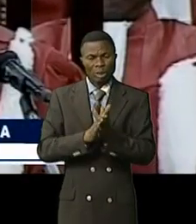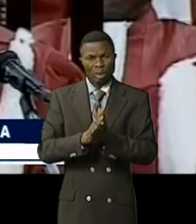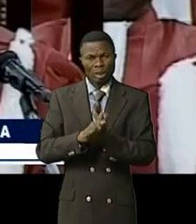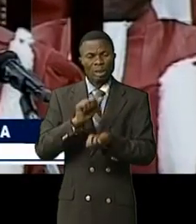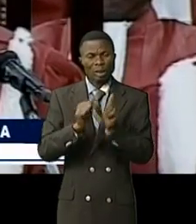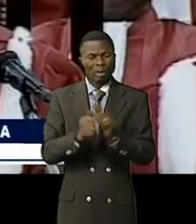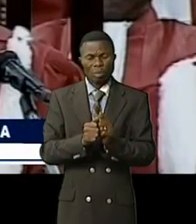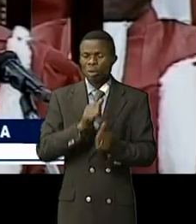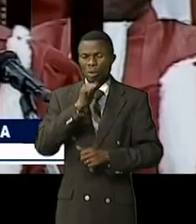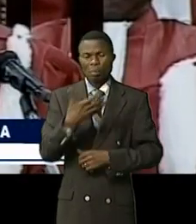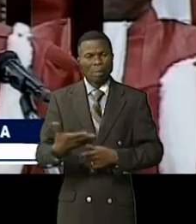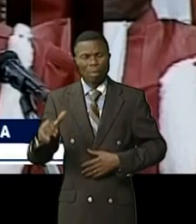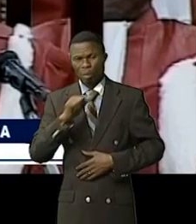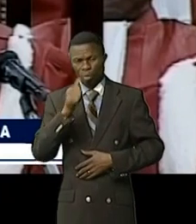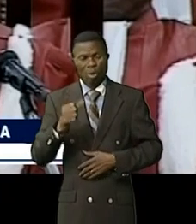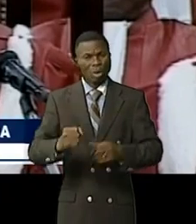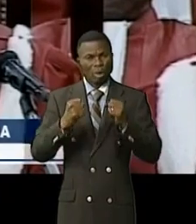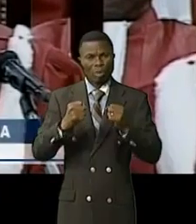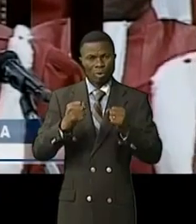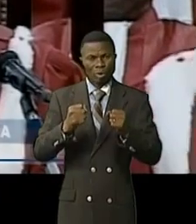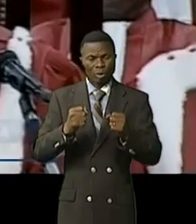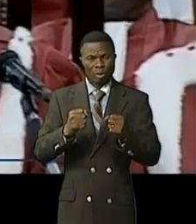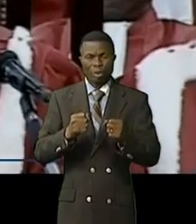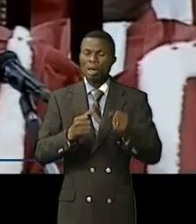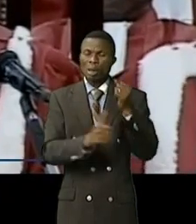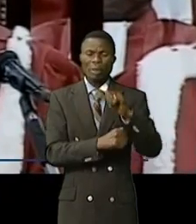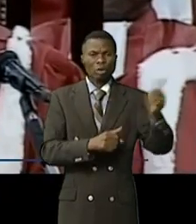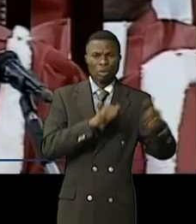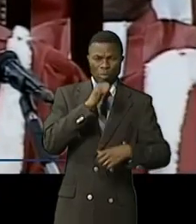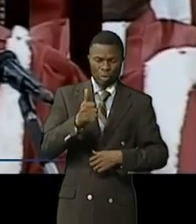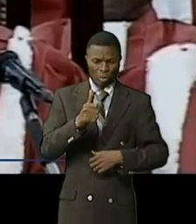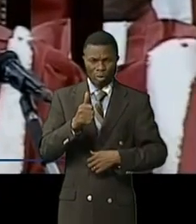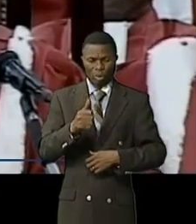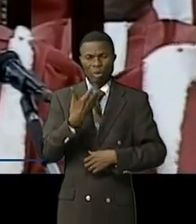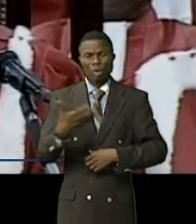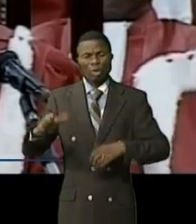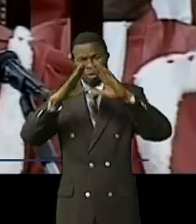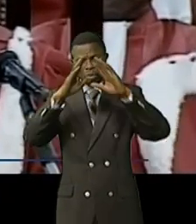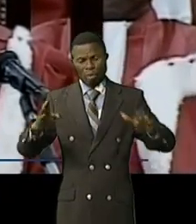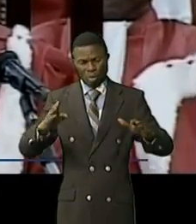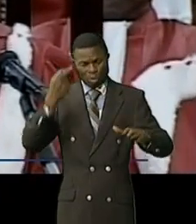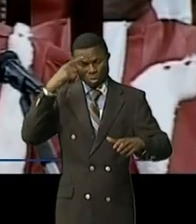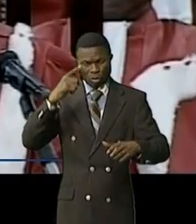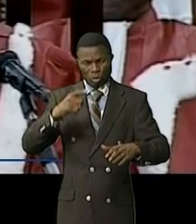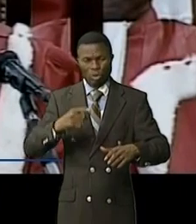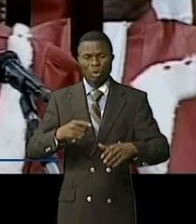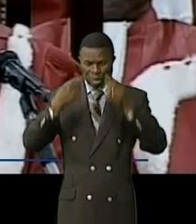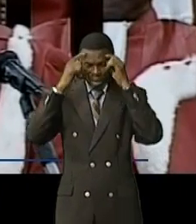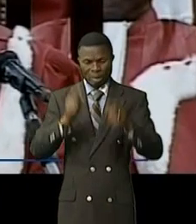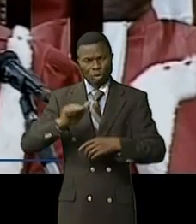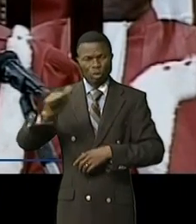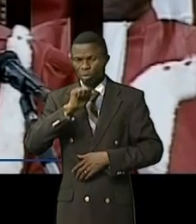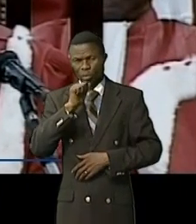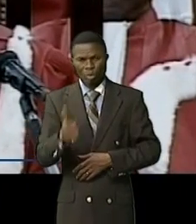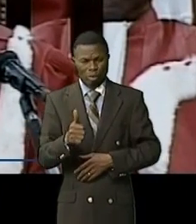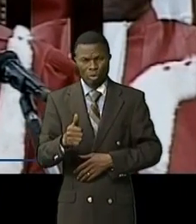simplismes de la puissance du conservateur de titres immobiliers pour légitimer ses décisions prises